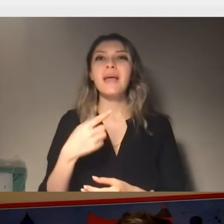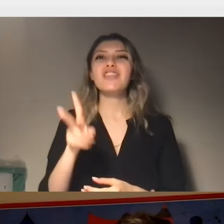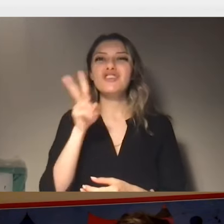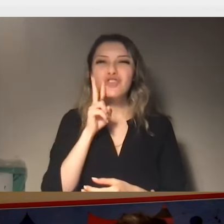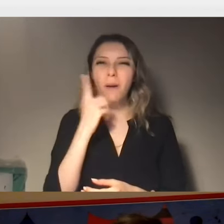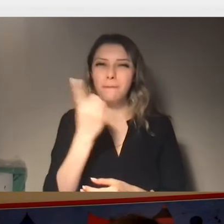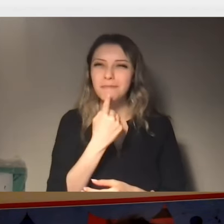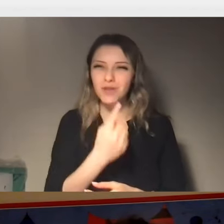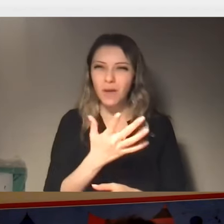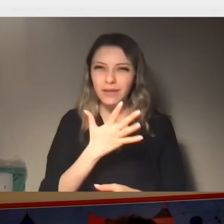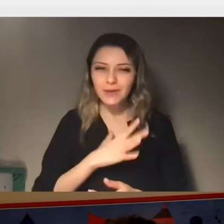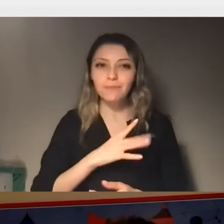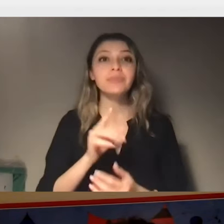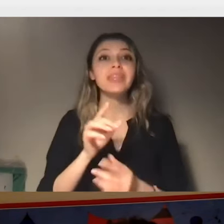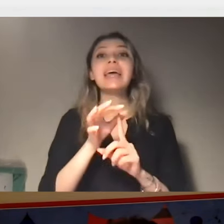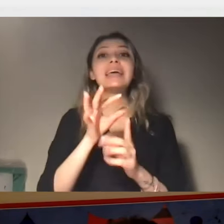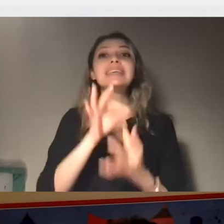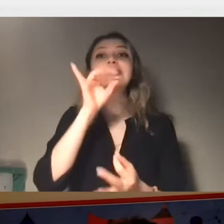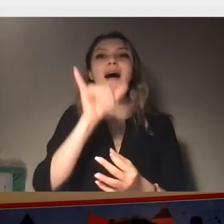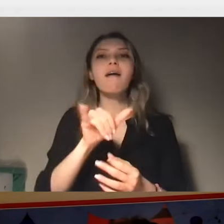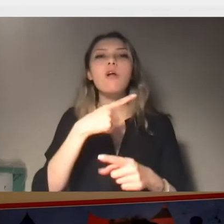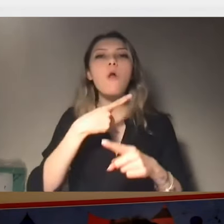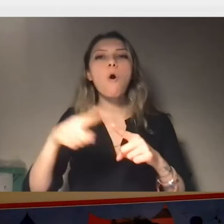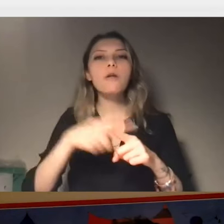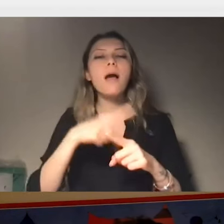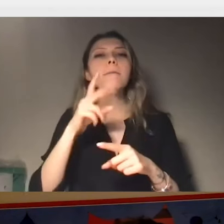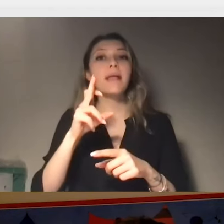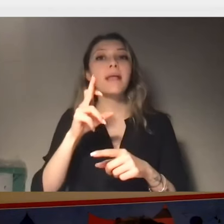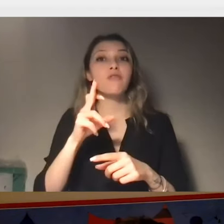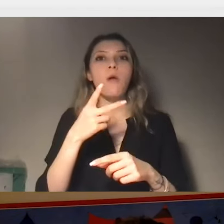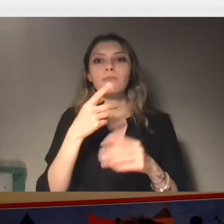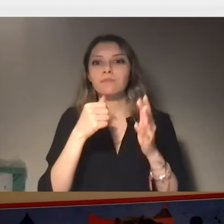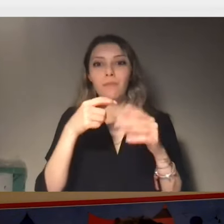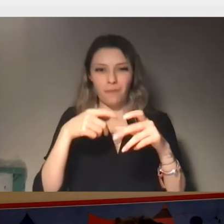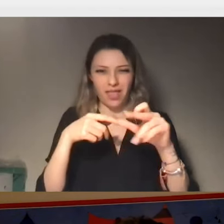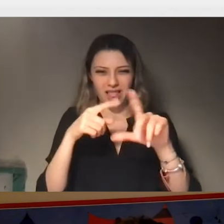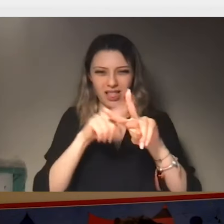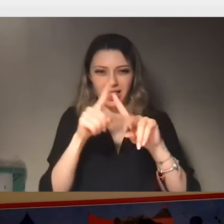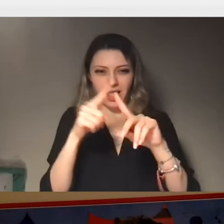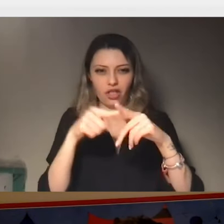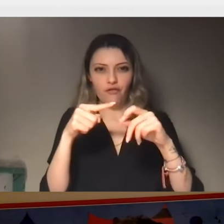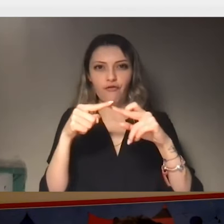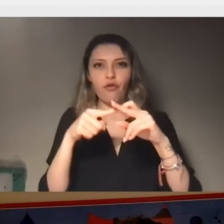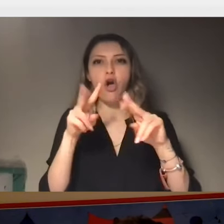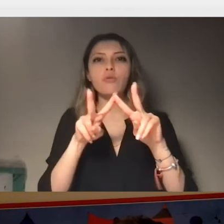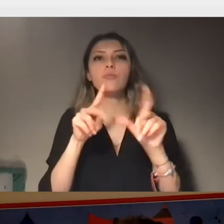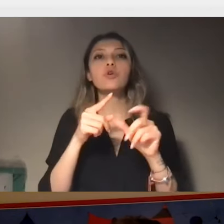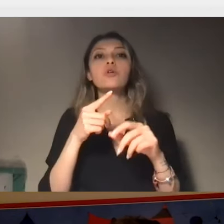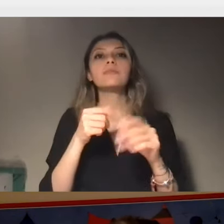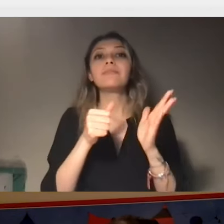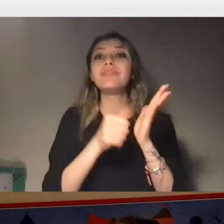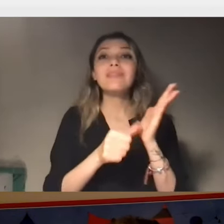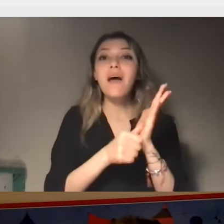planından bahsedeyim. İnsan Hakları Ortak Platformu 2020 yılından beri aslında 2014